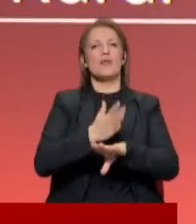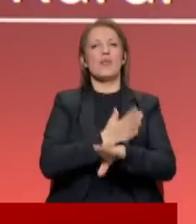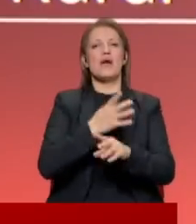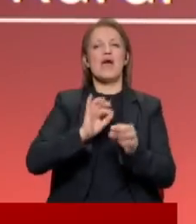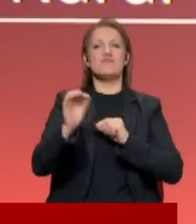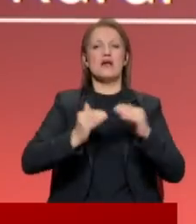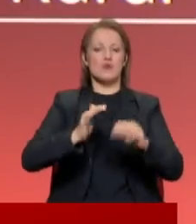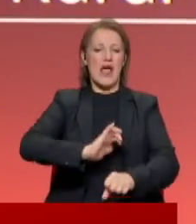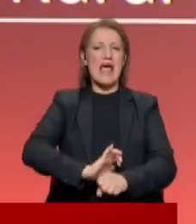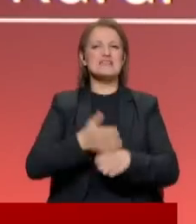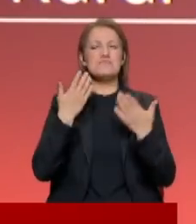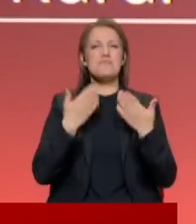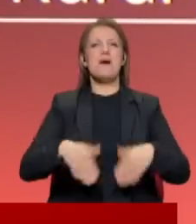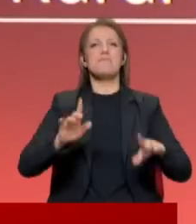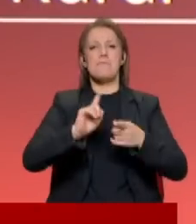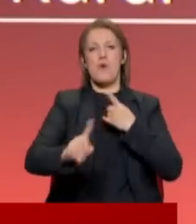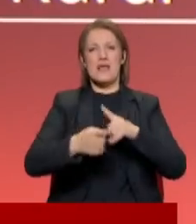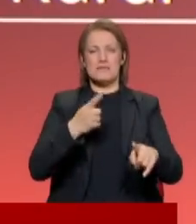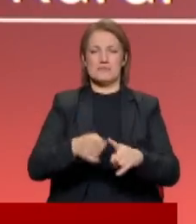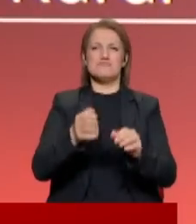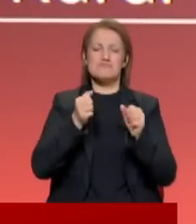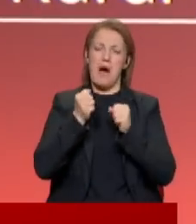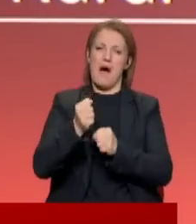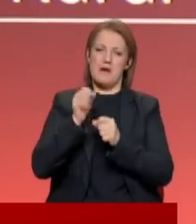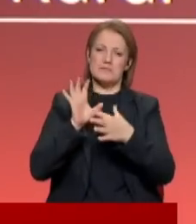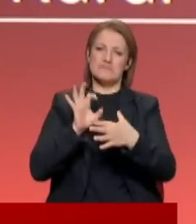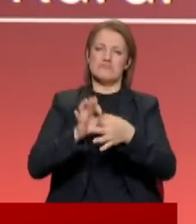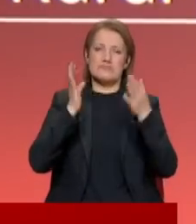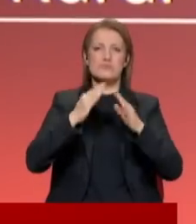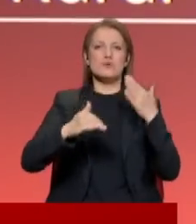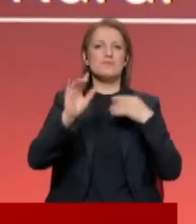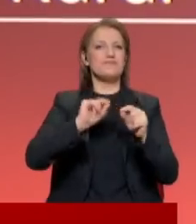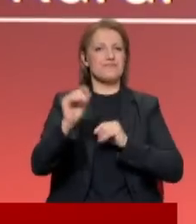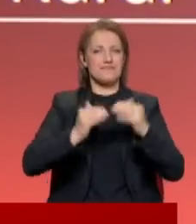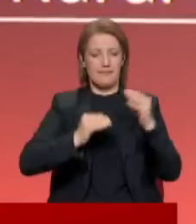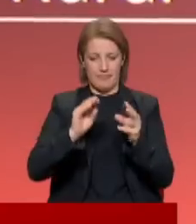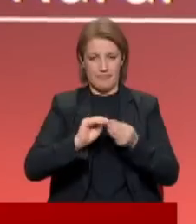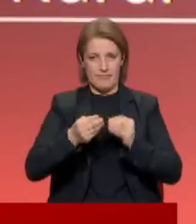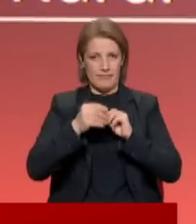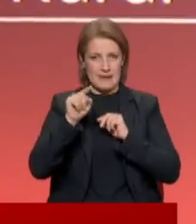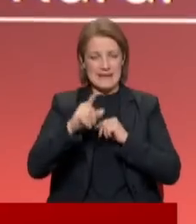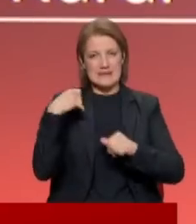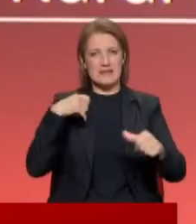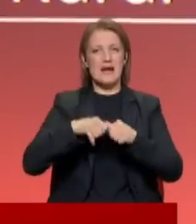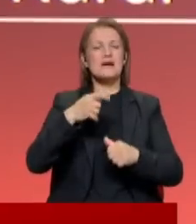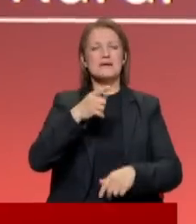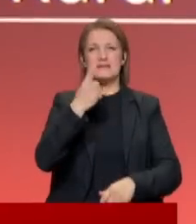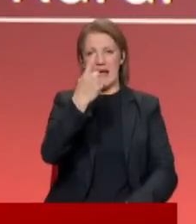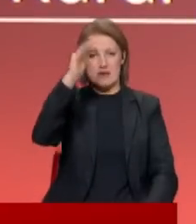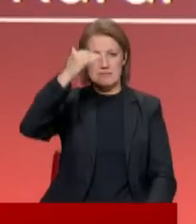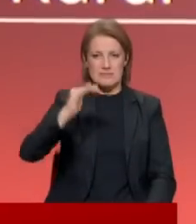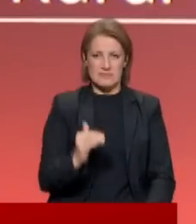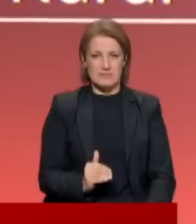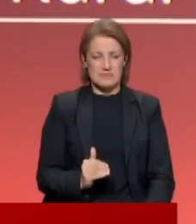enflasyona ezdirmeme politikamıza sıkı sıkıya bağlıyız yüksek enflasyon meselesini tek haneli rakamlara